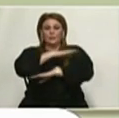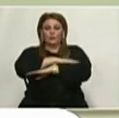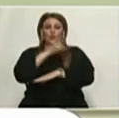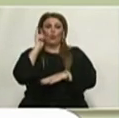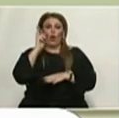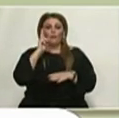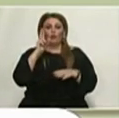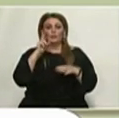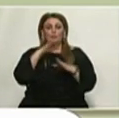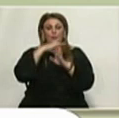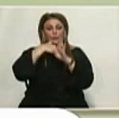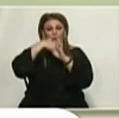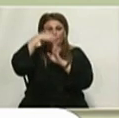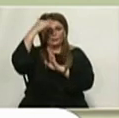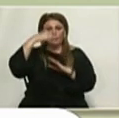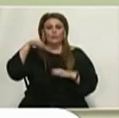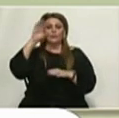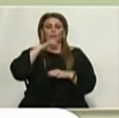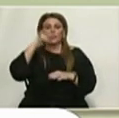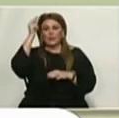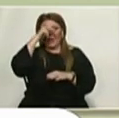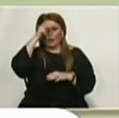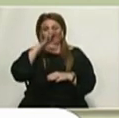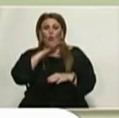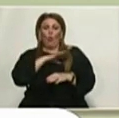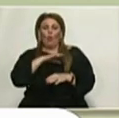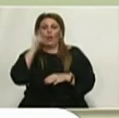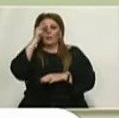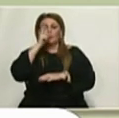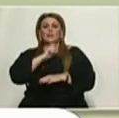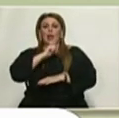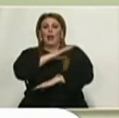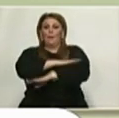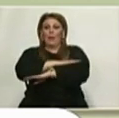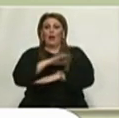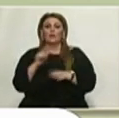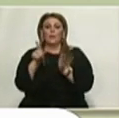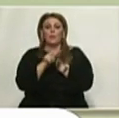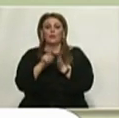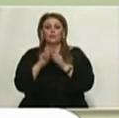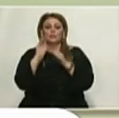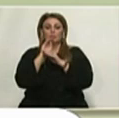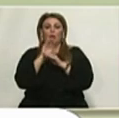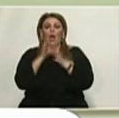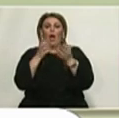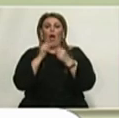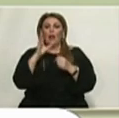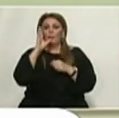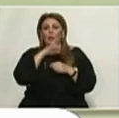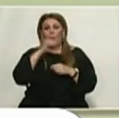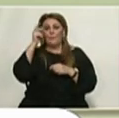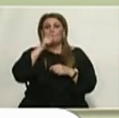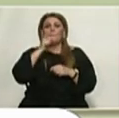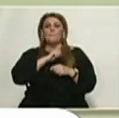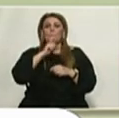yüksəkdirsə, bu deməkdir ki, bizim peşə təhsil sistemində təhsil alan tələbələrimiz daha yüksək məbləğlərdə təqaüd ala biləcəklər. Bilirsiniz ki, peşə təhsil